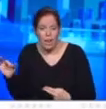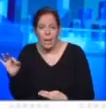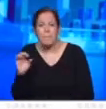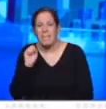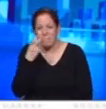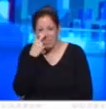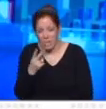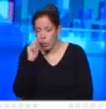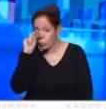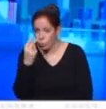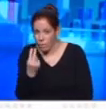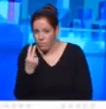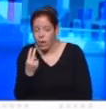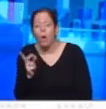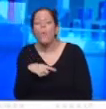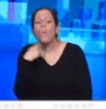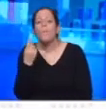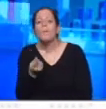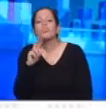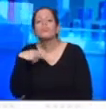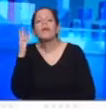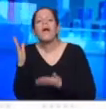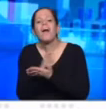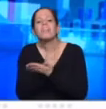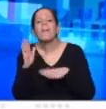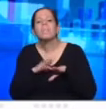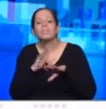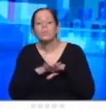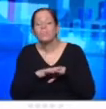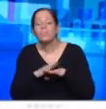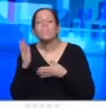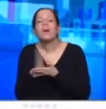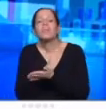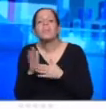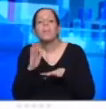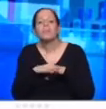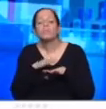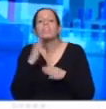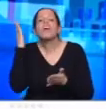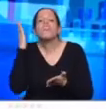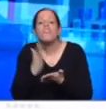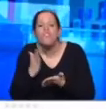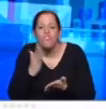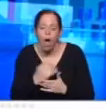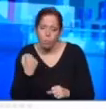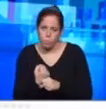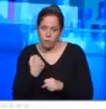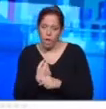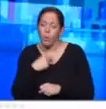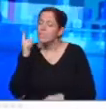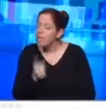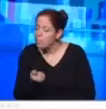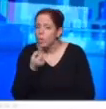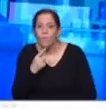תסתכלו שוב, הוא אומר שתהיה החלטה מקצועית, וההחלטה המקצועית בוצע כבר. אנחנו צריכים את